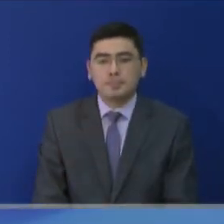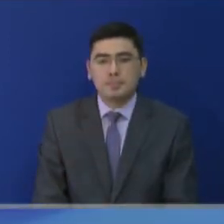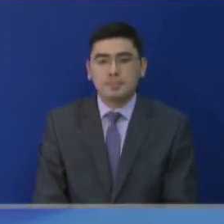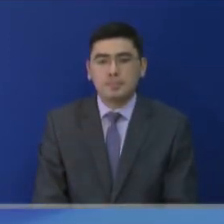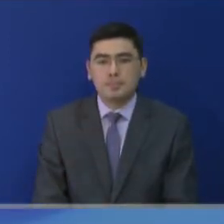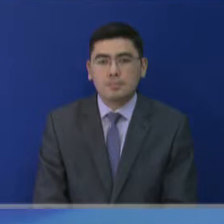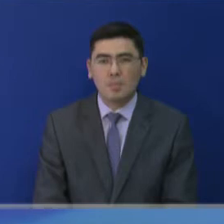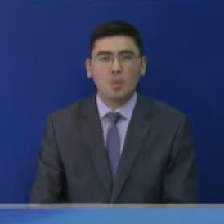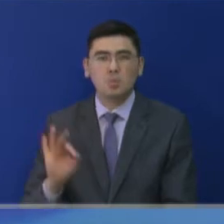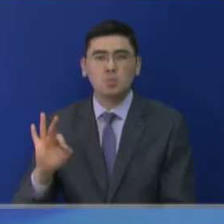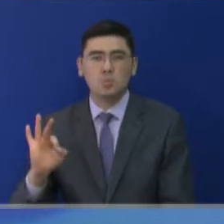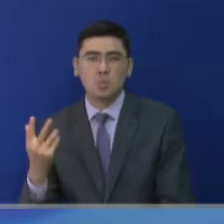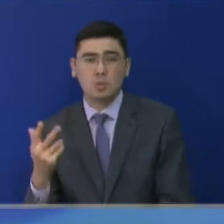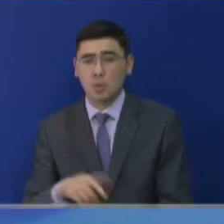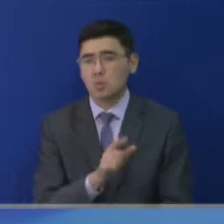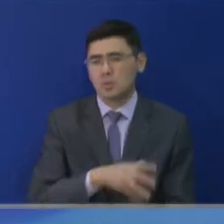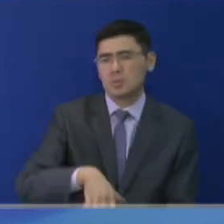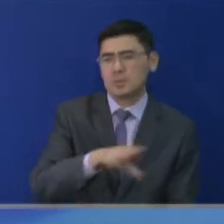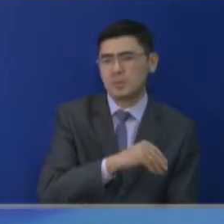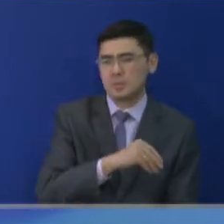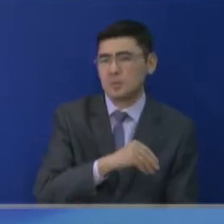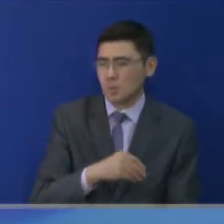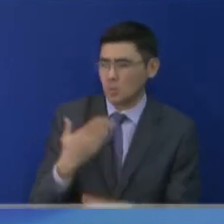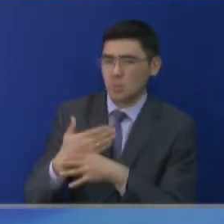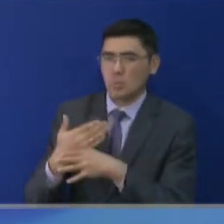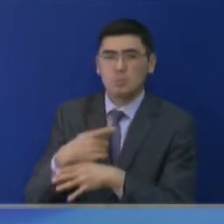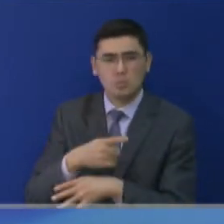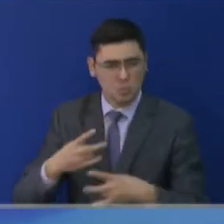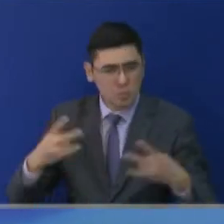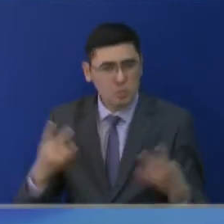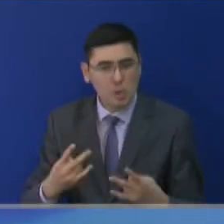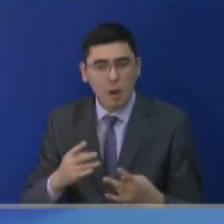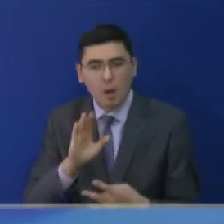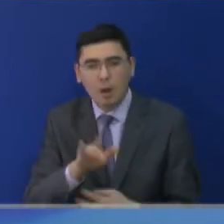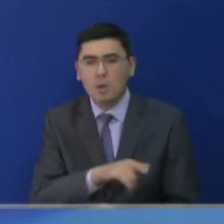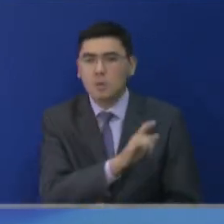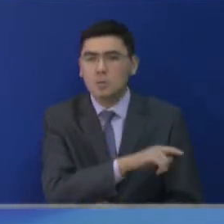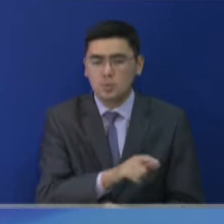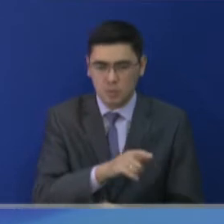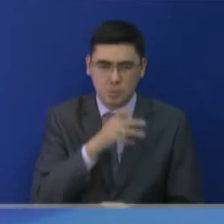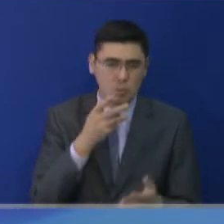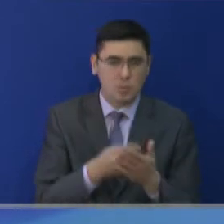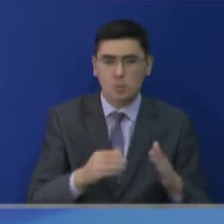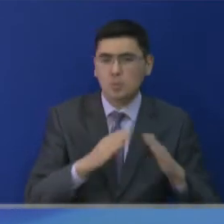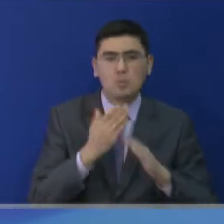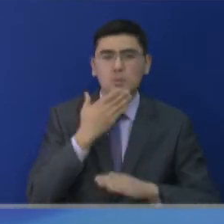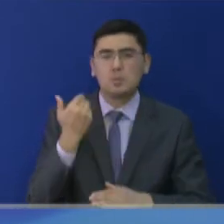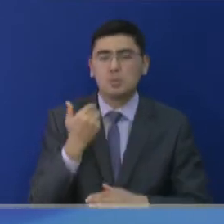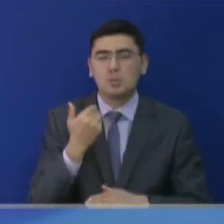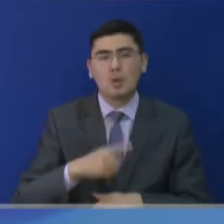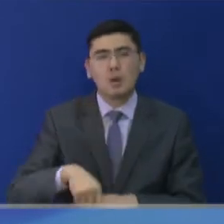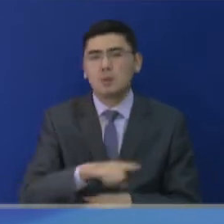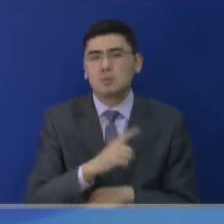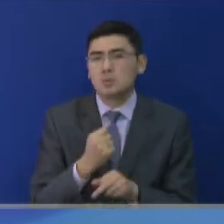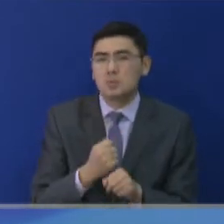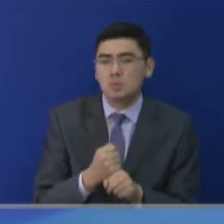Шұғыл медициналық көмекке мұқтаж, бірақ тұрақты мәртебесі жоқ азаматтар не істеу керек? Бұл жағдайда оларға міндетті әлеуметтік медициналық сақтандыру